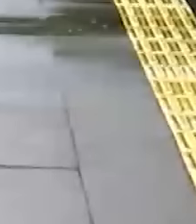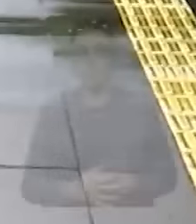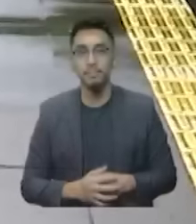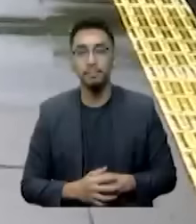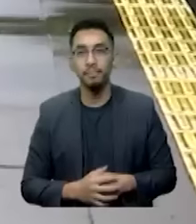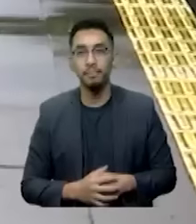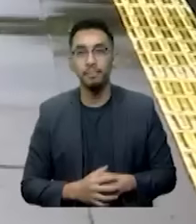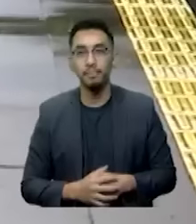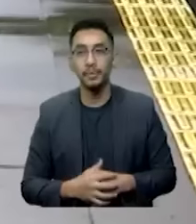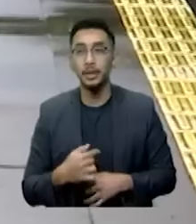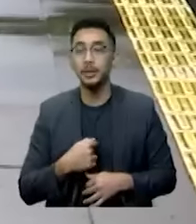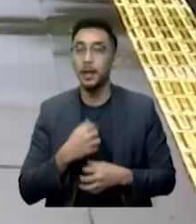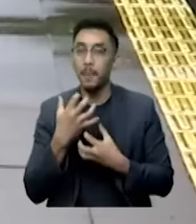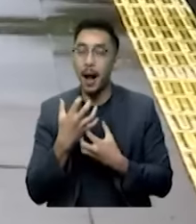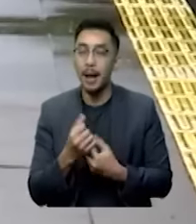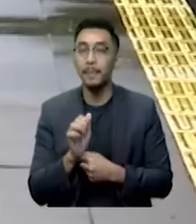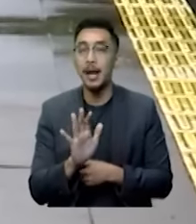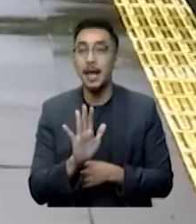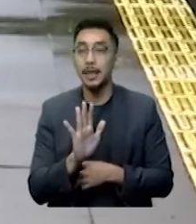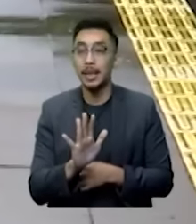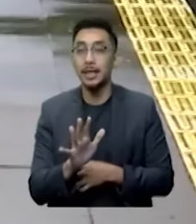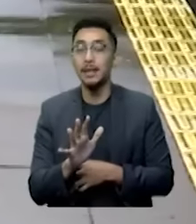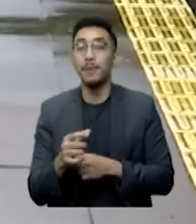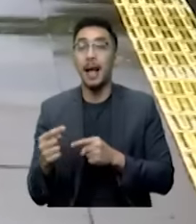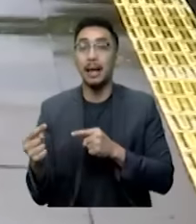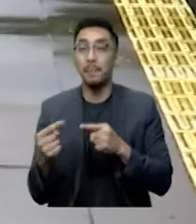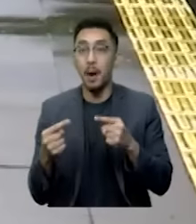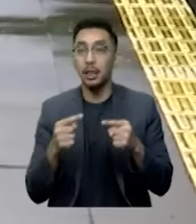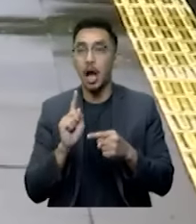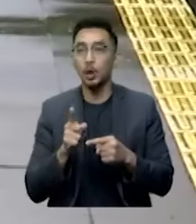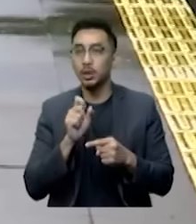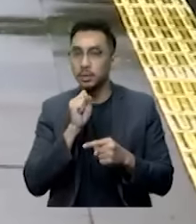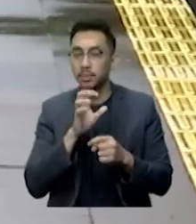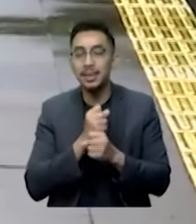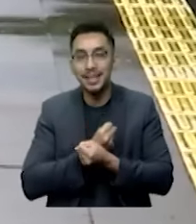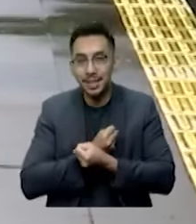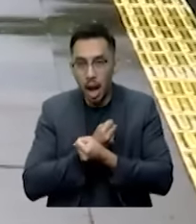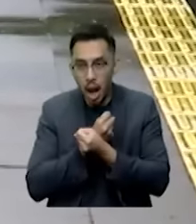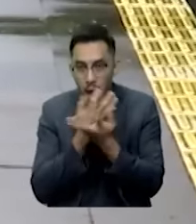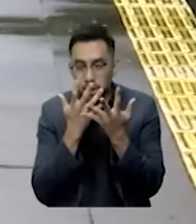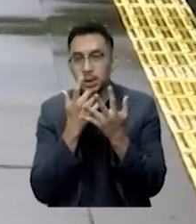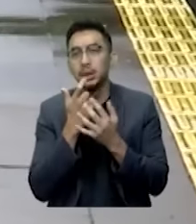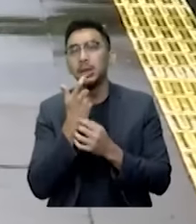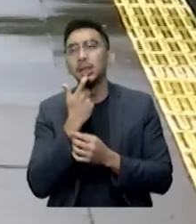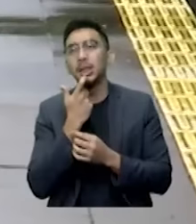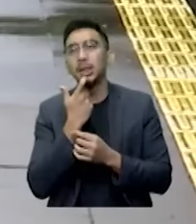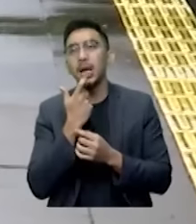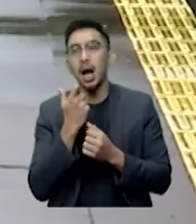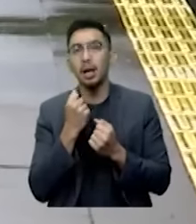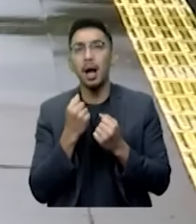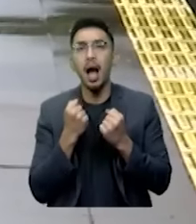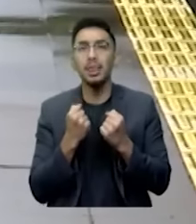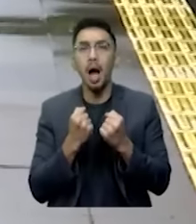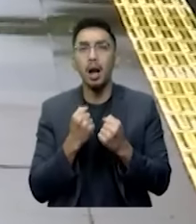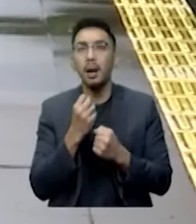Saya berharapnya nanti waktu debat itu bisa dijelaskanlah secara komprehensif ketahanan pangan ini apa dan manfaatnya buat masyarakat